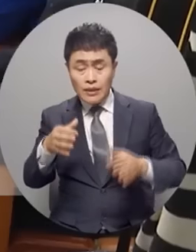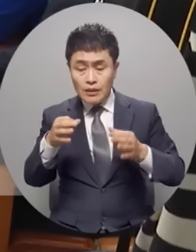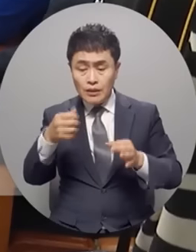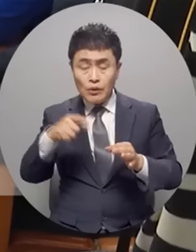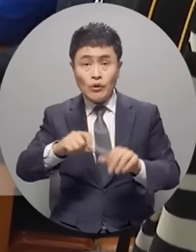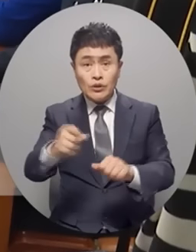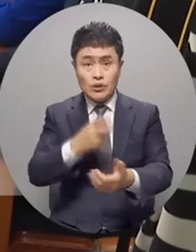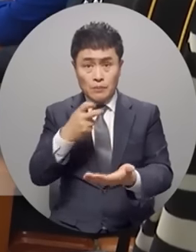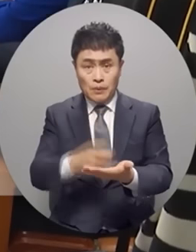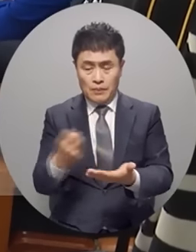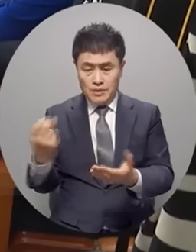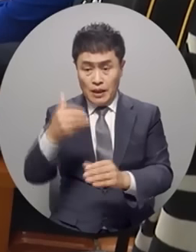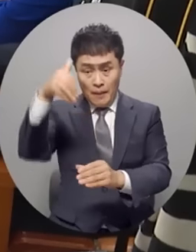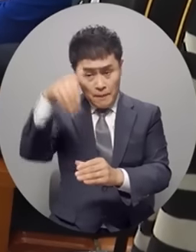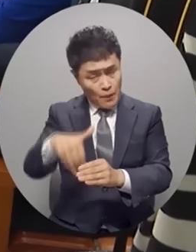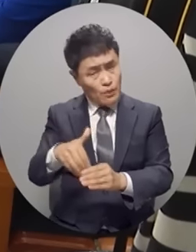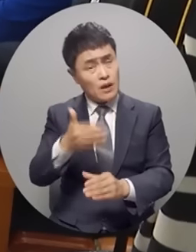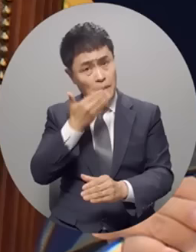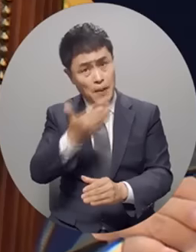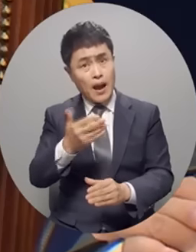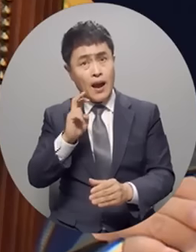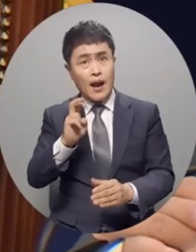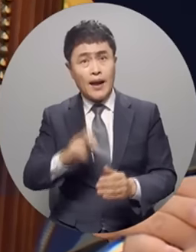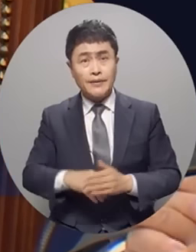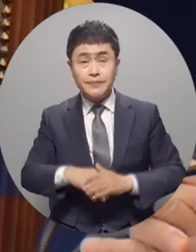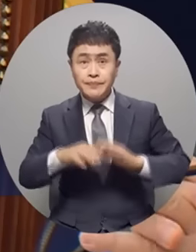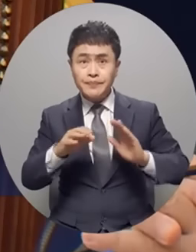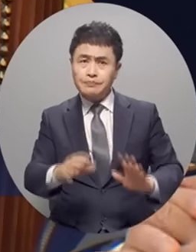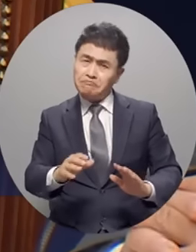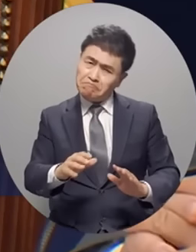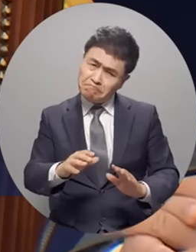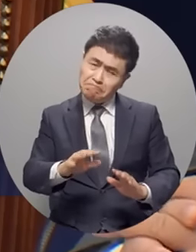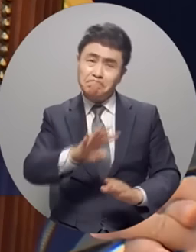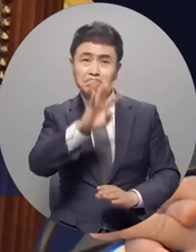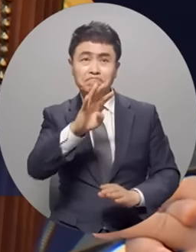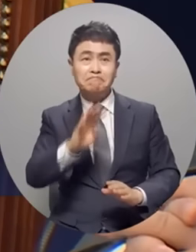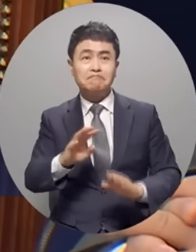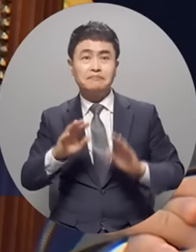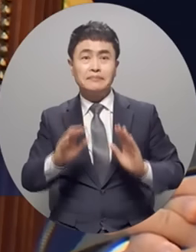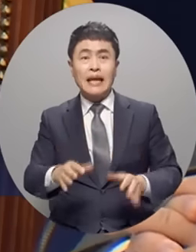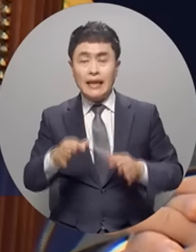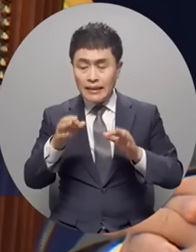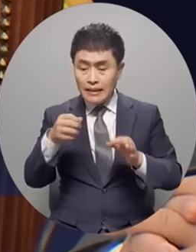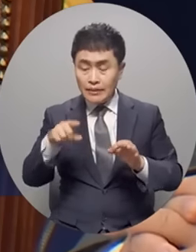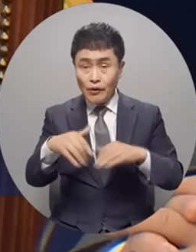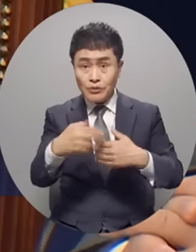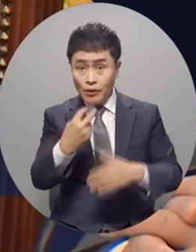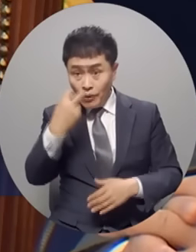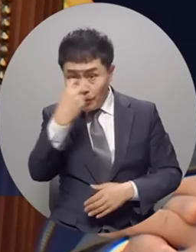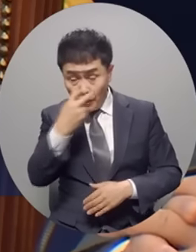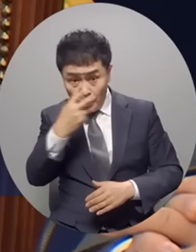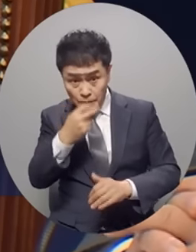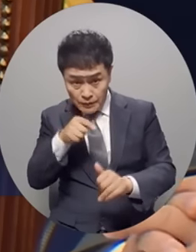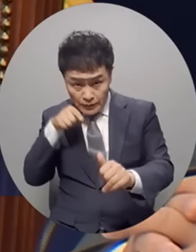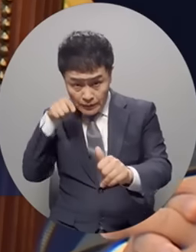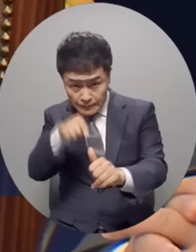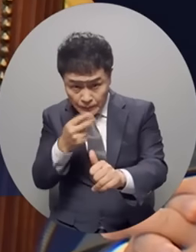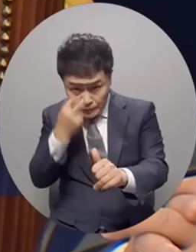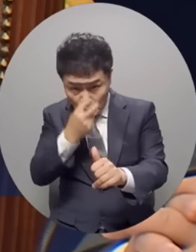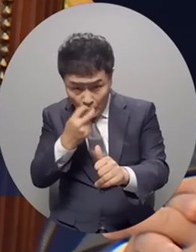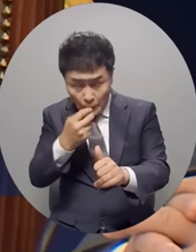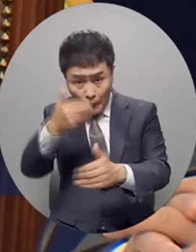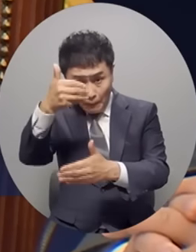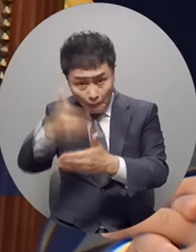특검법 재표결이 될 걸로 보입니다. 희한하게도 김건희 여사만 검찰의 칼끝에서